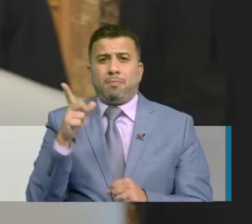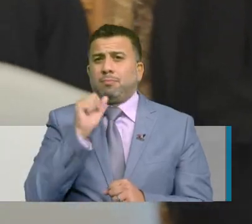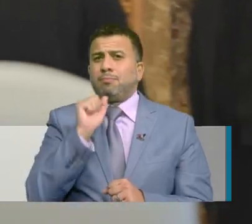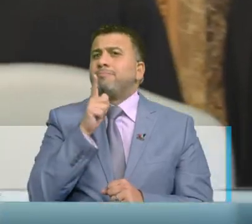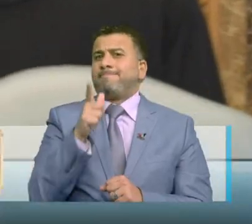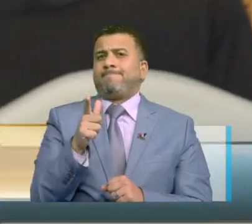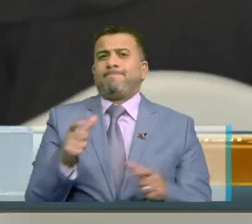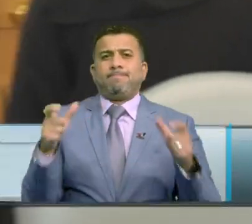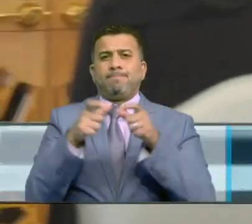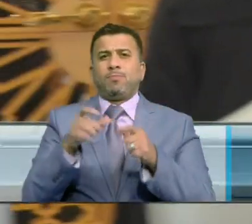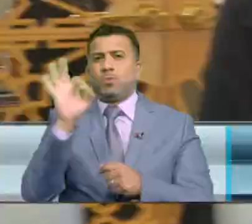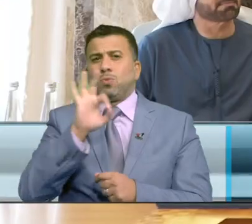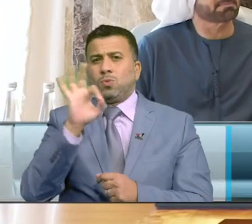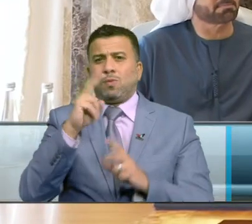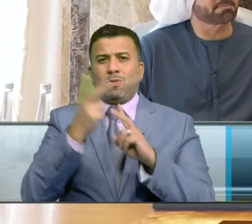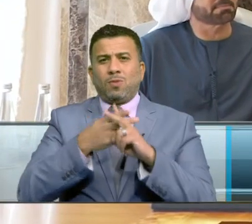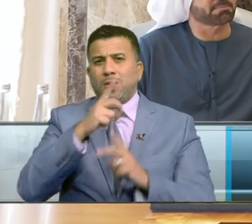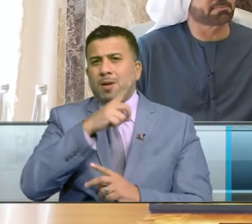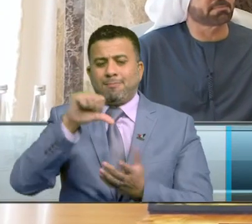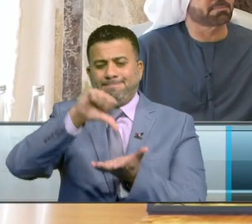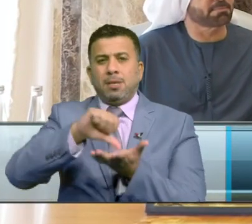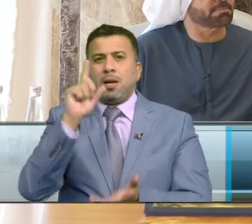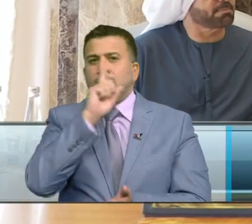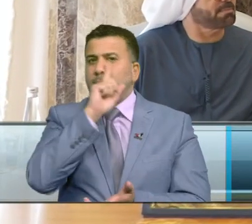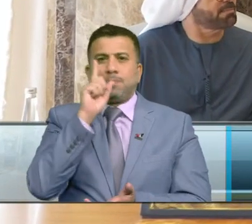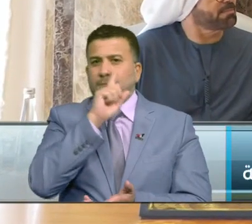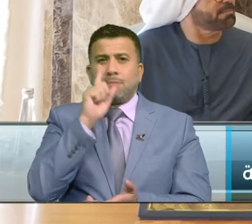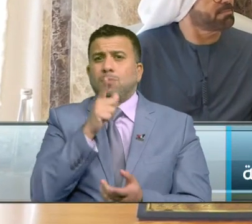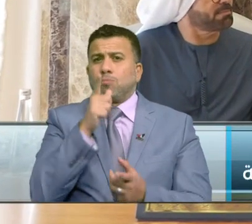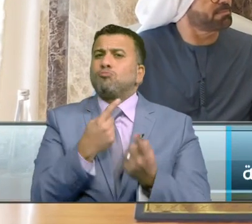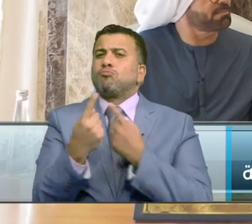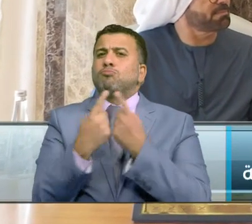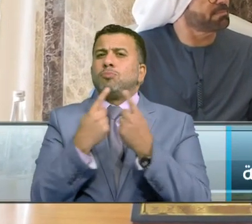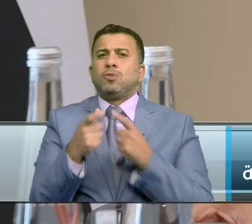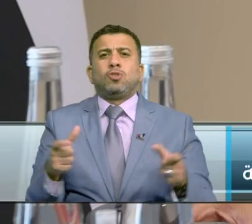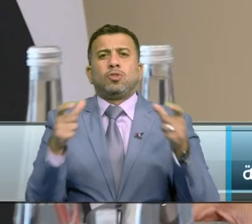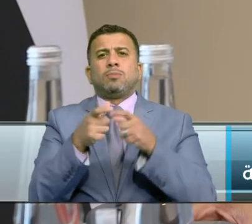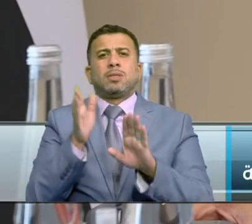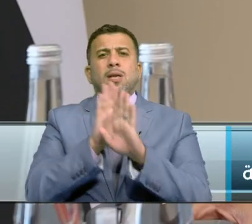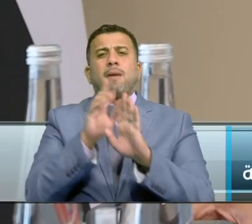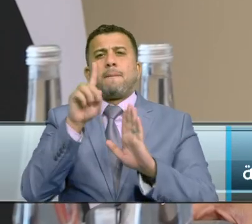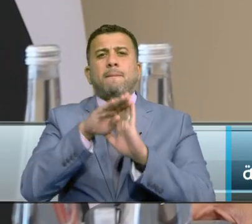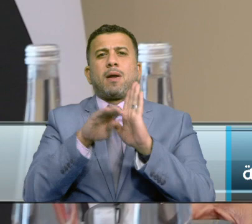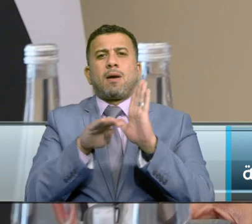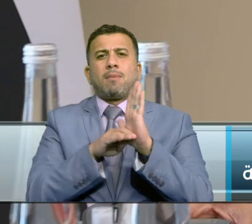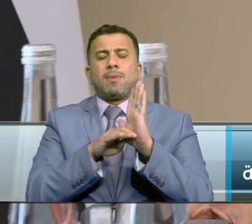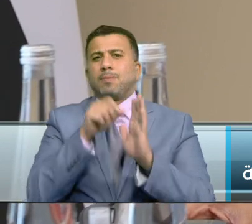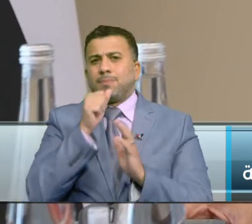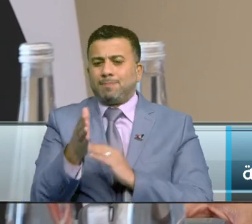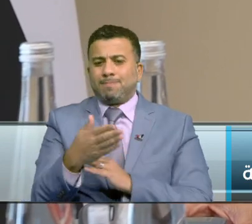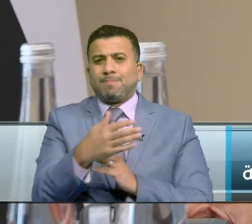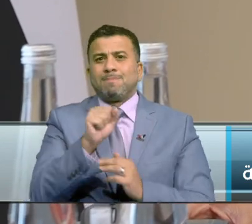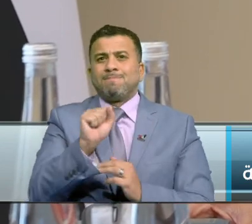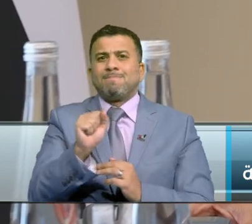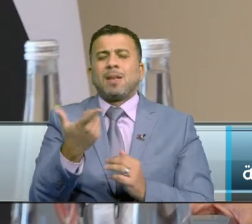للتنميه الذي عقد في قصر الوطن في العاصمه ابوظبي هذا وناقش الاجتماع ودعم برامج استزراع الاحياء المائيه